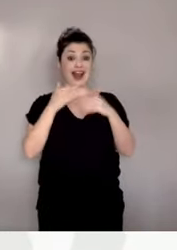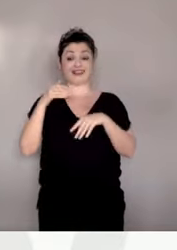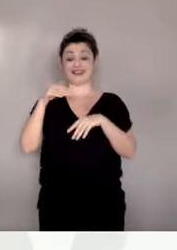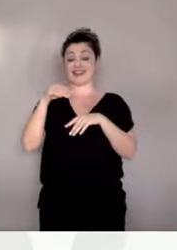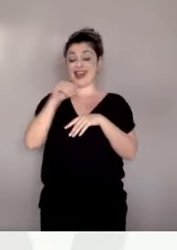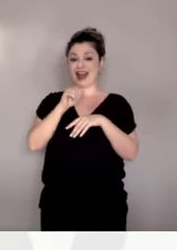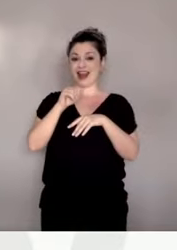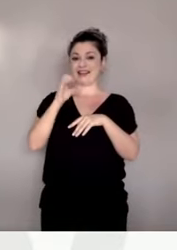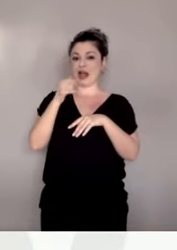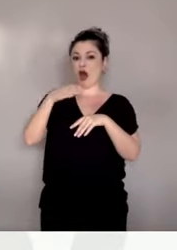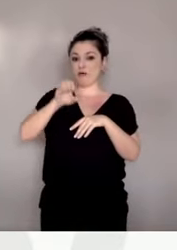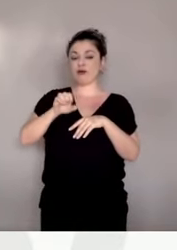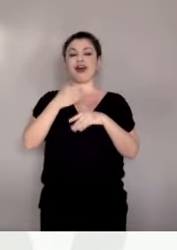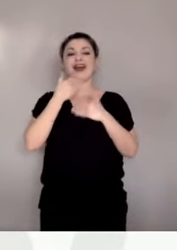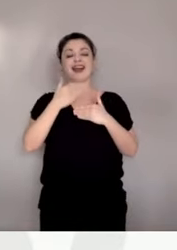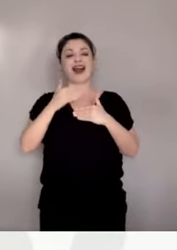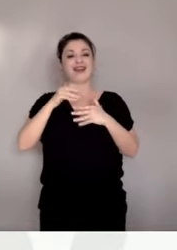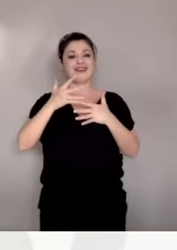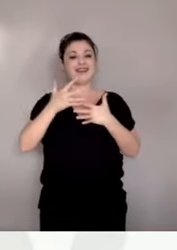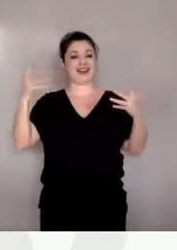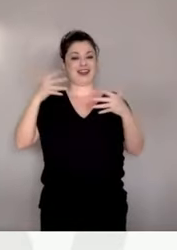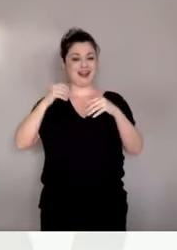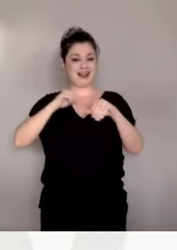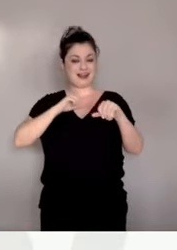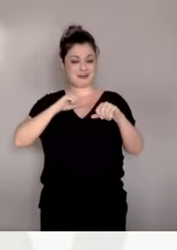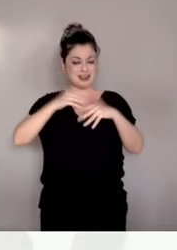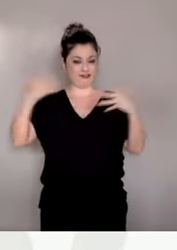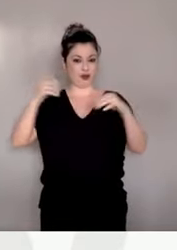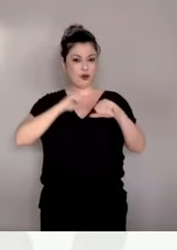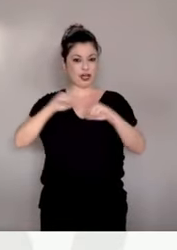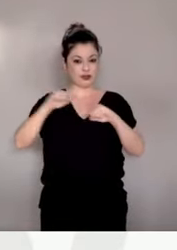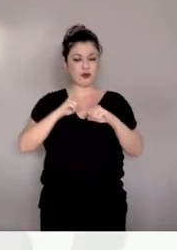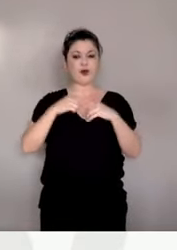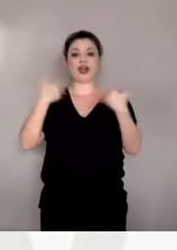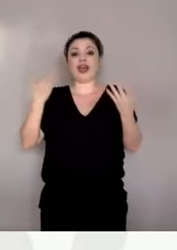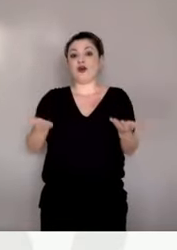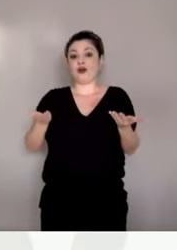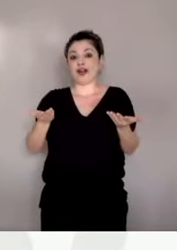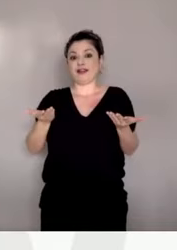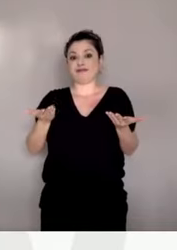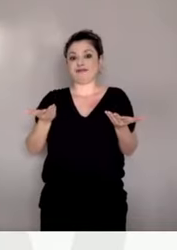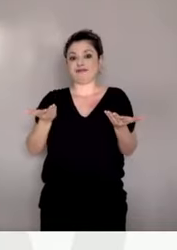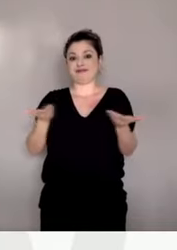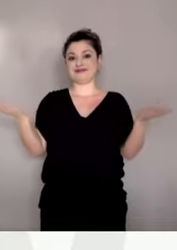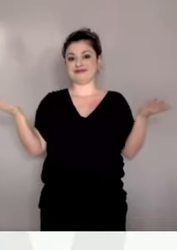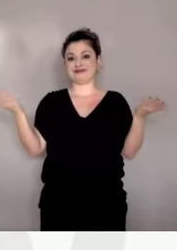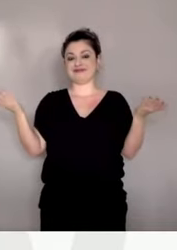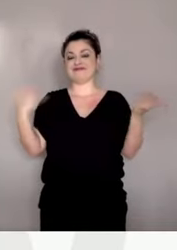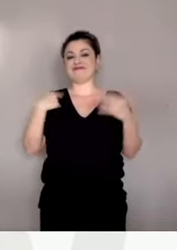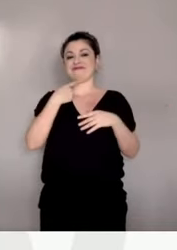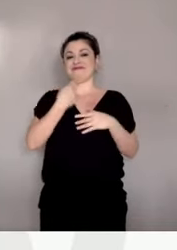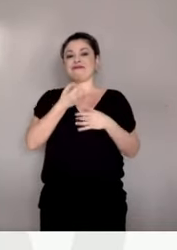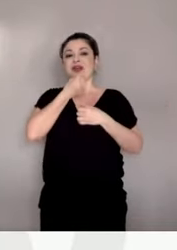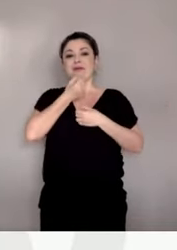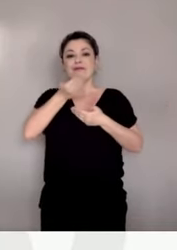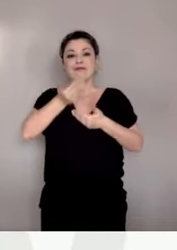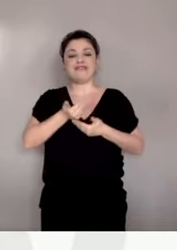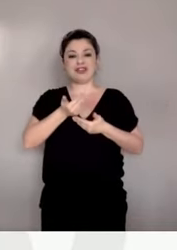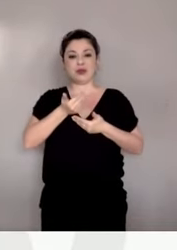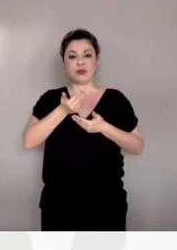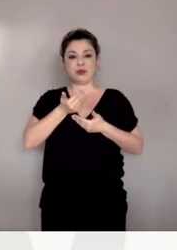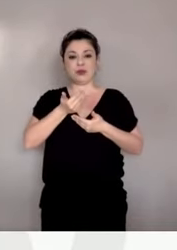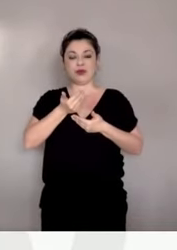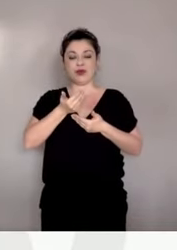prorettrice, grazie magnifico rettore. Ed ora non possiamo che insomma dare il benvenuto al nostro